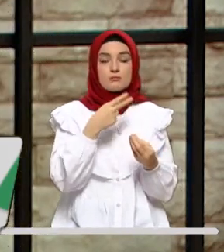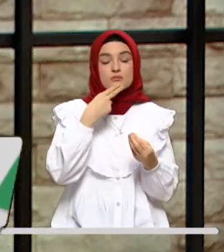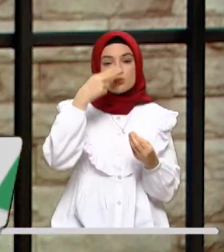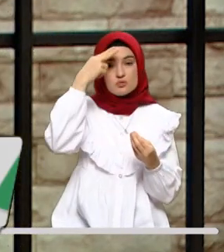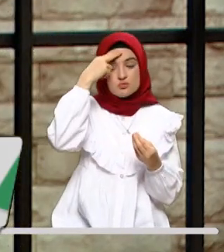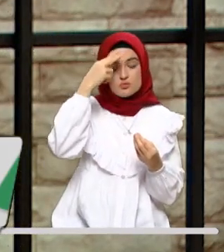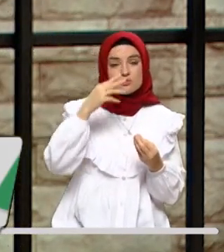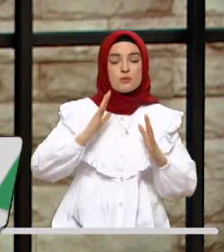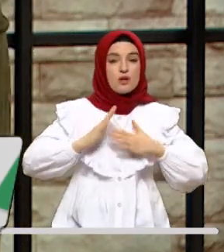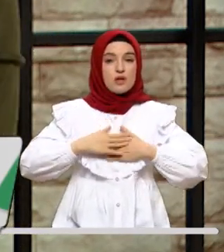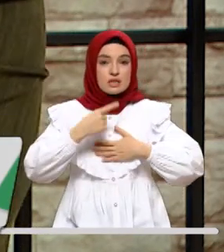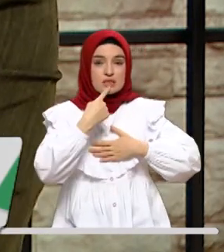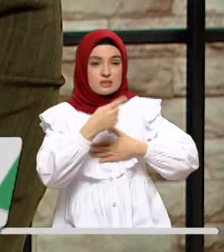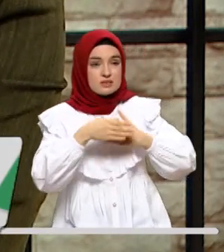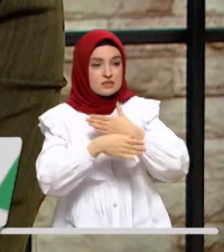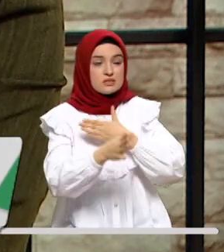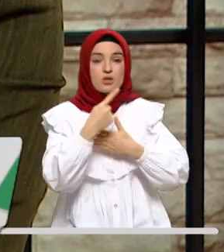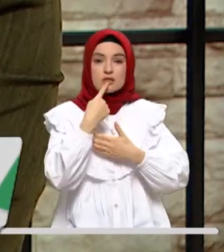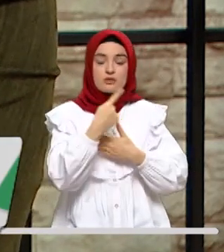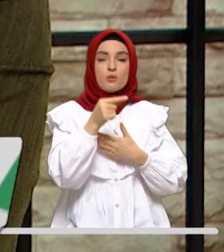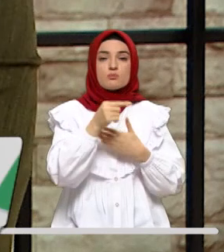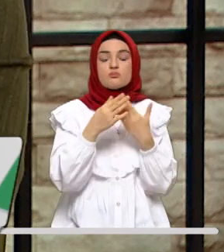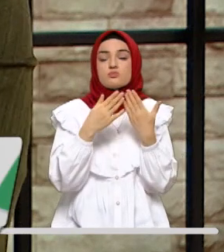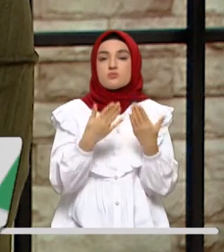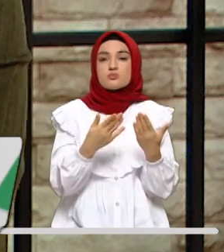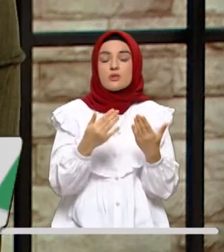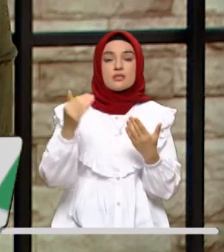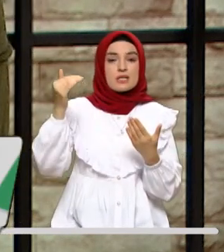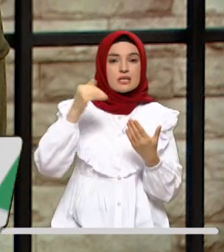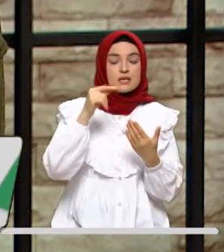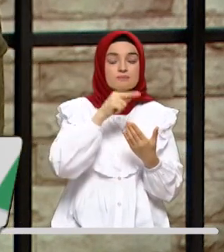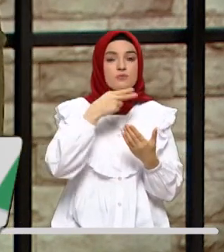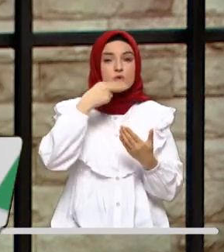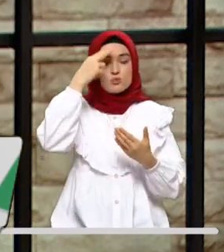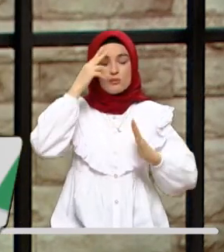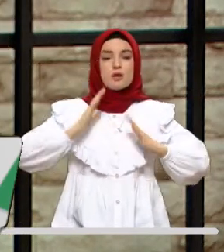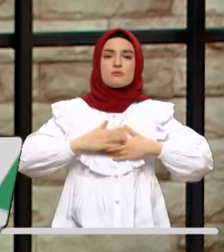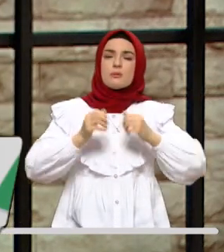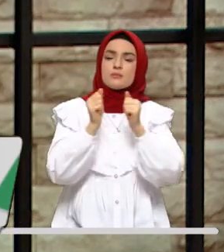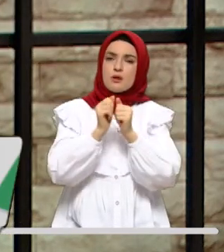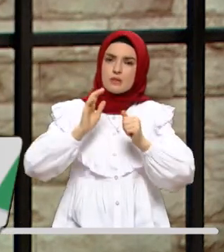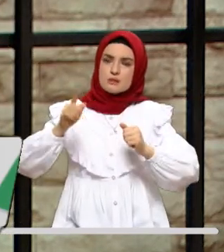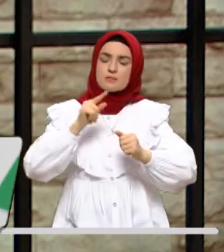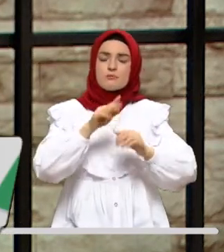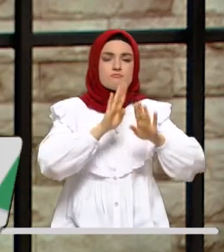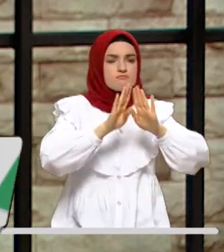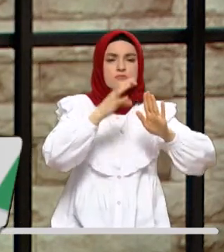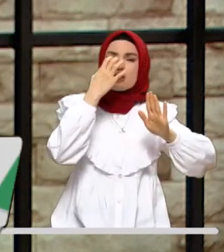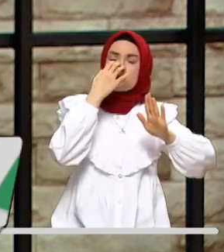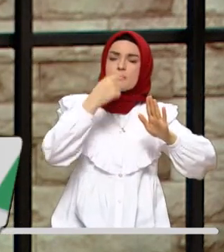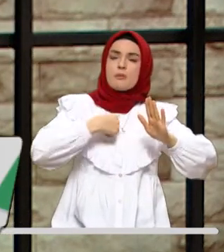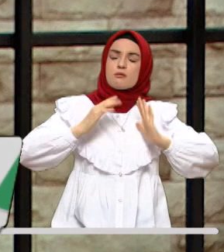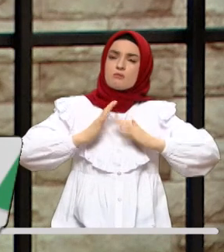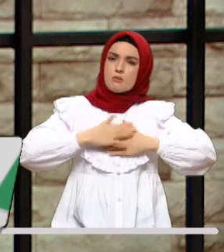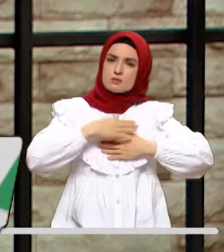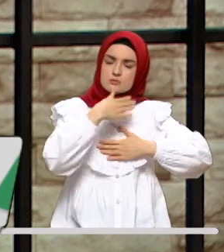seni nereden aldatacağım? Bundan sonra diyor gel cuma namazlarına birlikte gidelim, sen beni kapıda bekle, ben namazımı